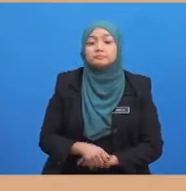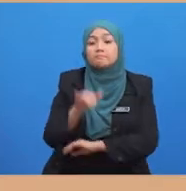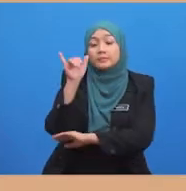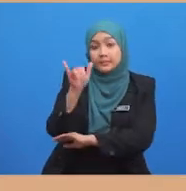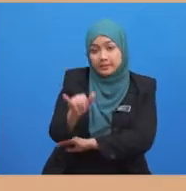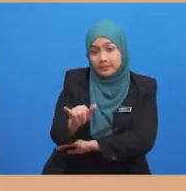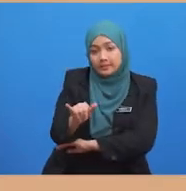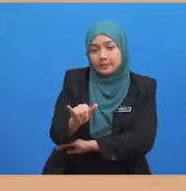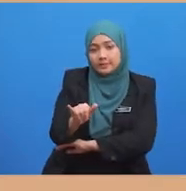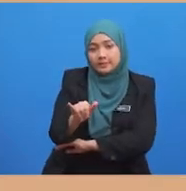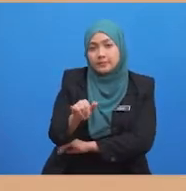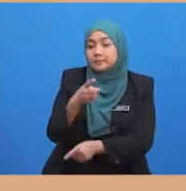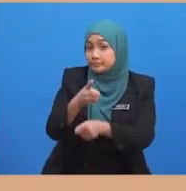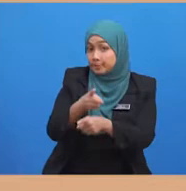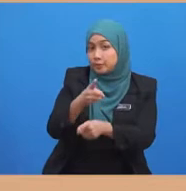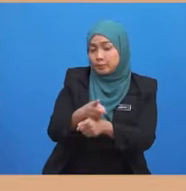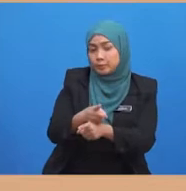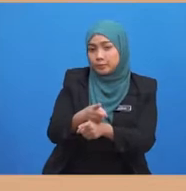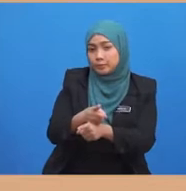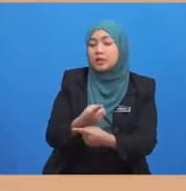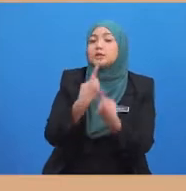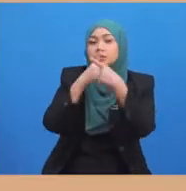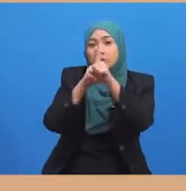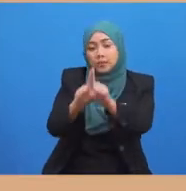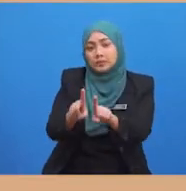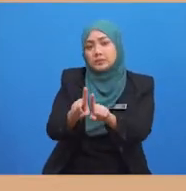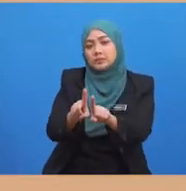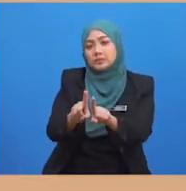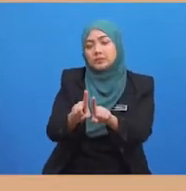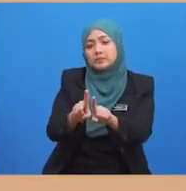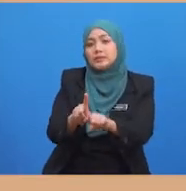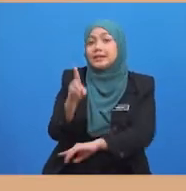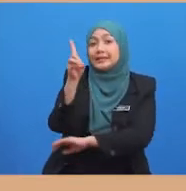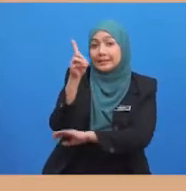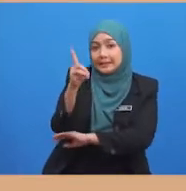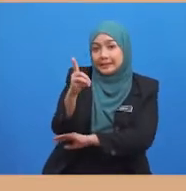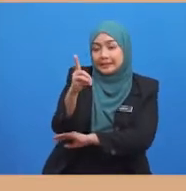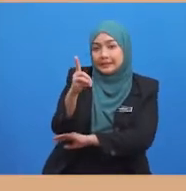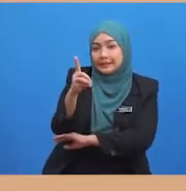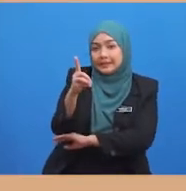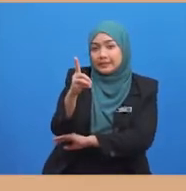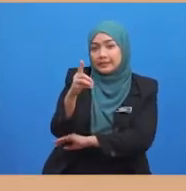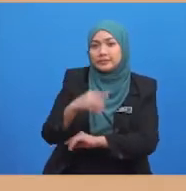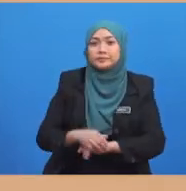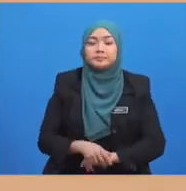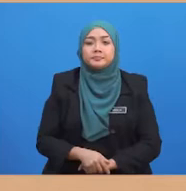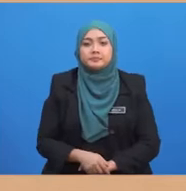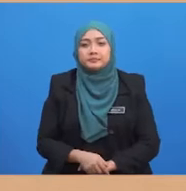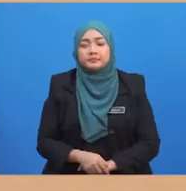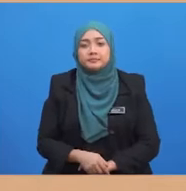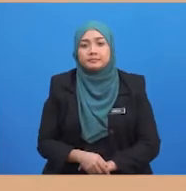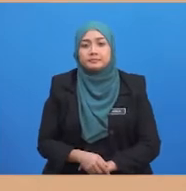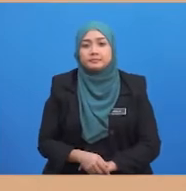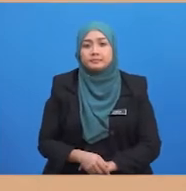Ya, tepat sekali murid-murid. Jawapannya ialah D, iaitu penyah